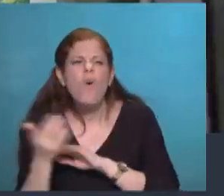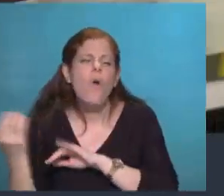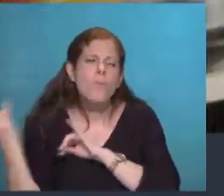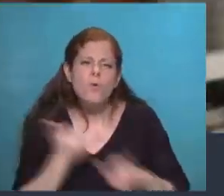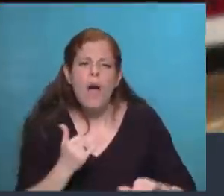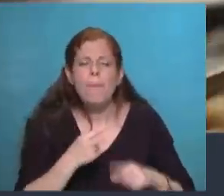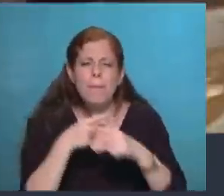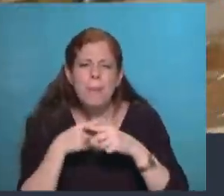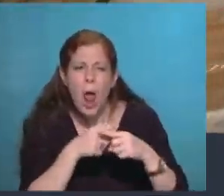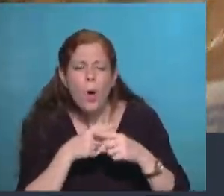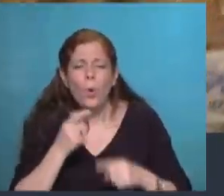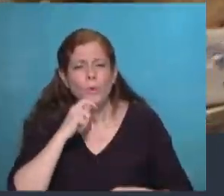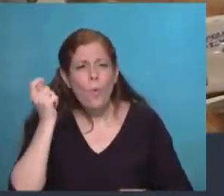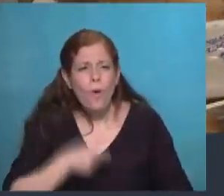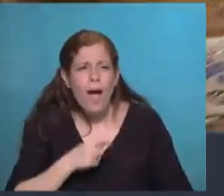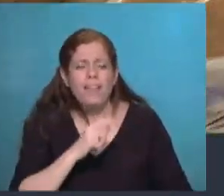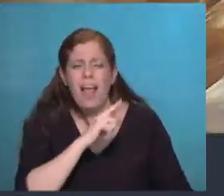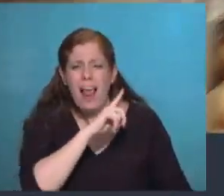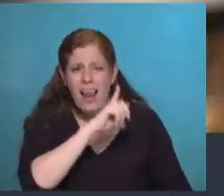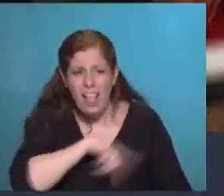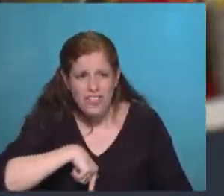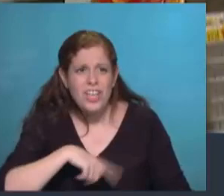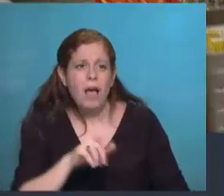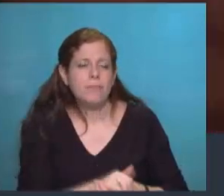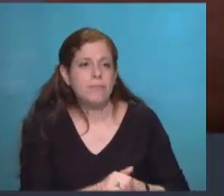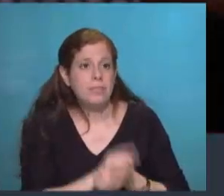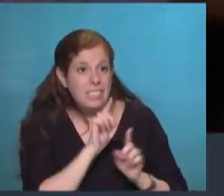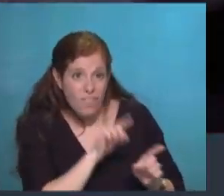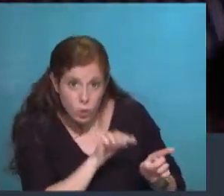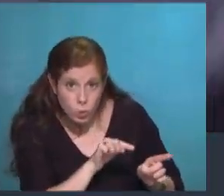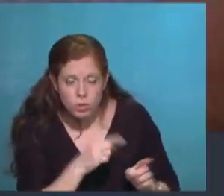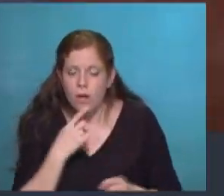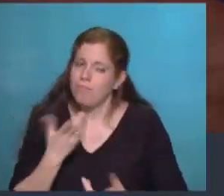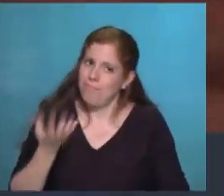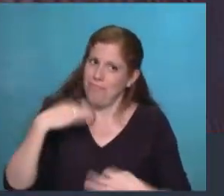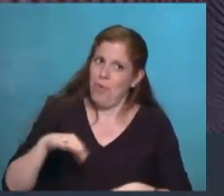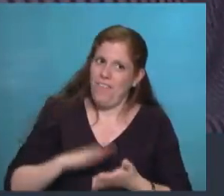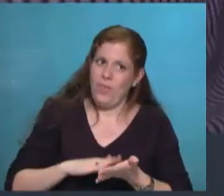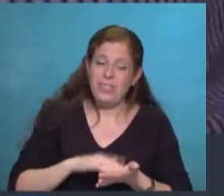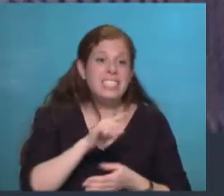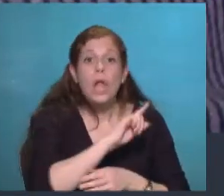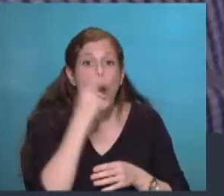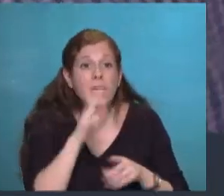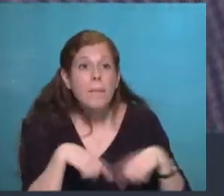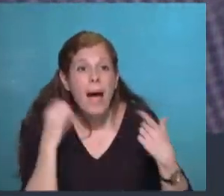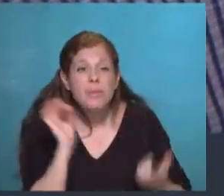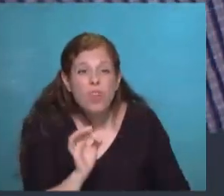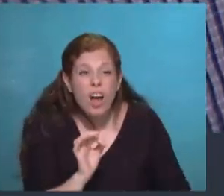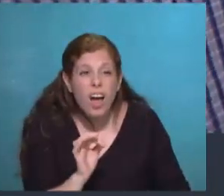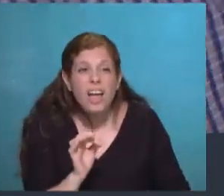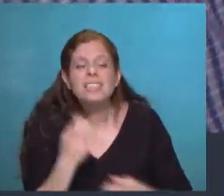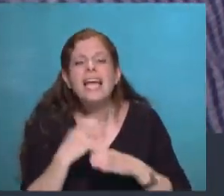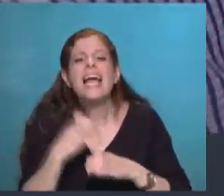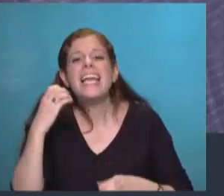אוקראינה, בלרוס. זה הוותרושקה. סחטן עליך. זה בחיים, לא ראית דבר בחיים שלך, איך אני איתך? מה זה? נקני